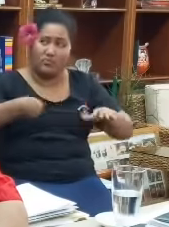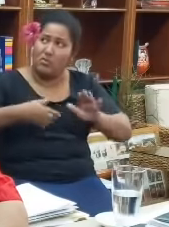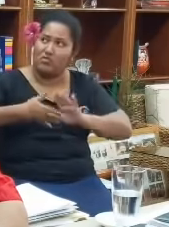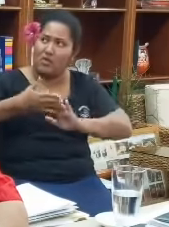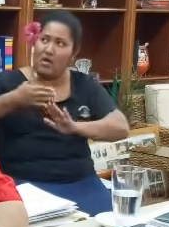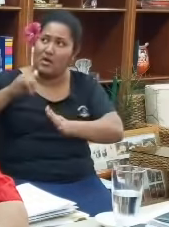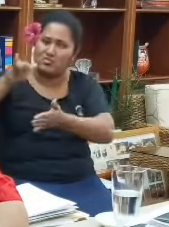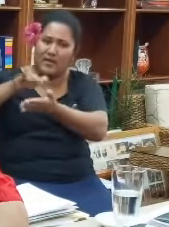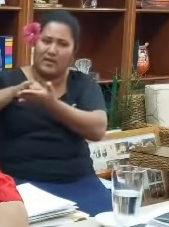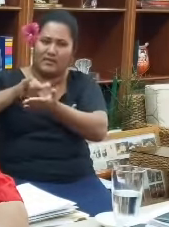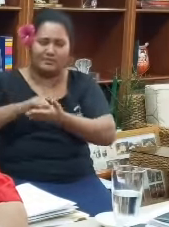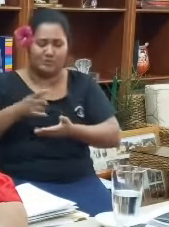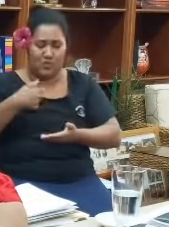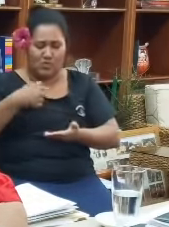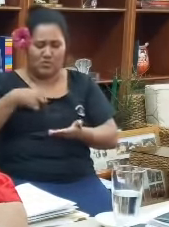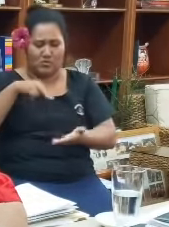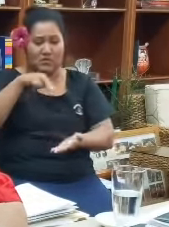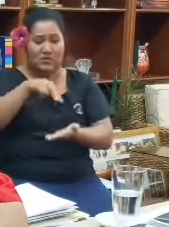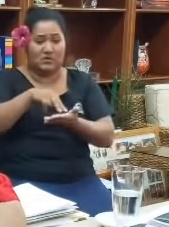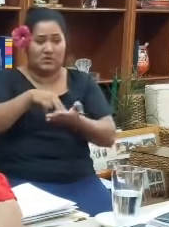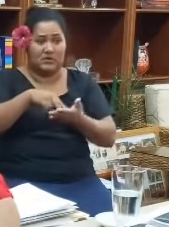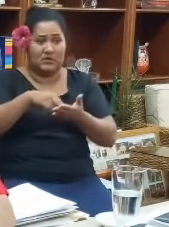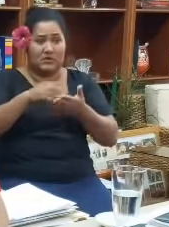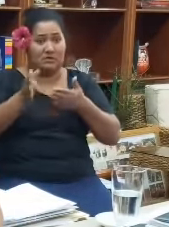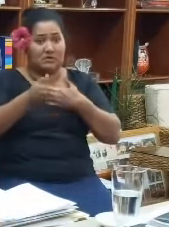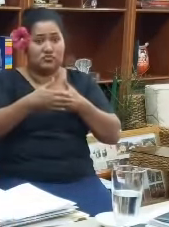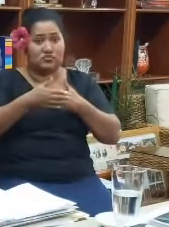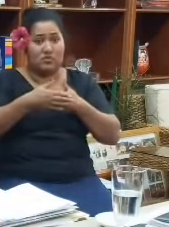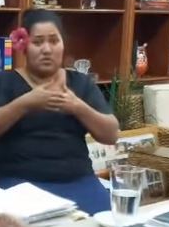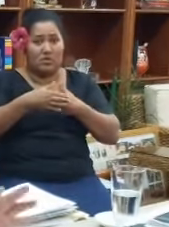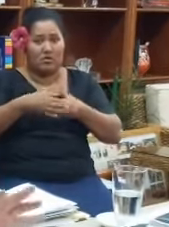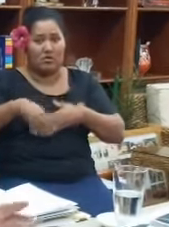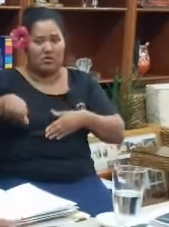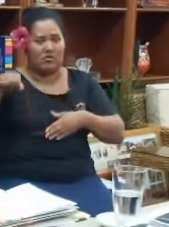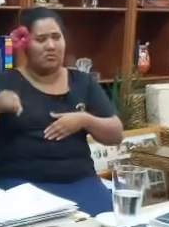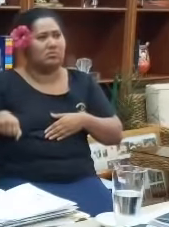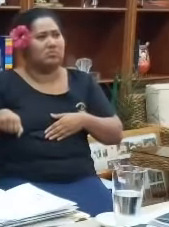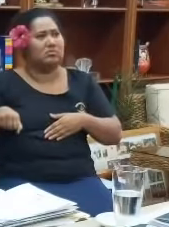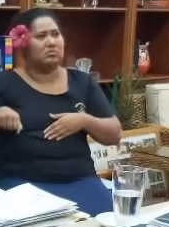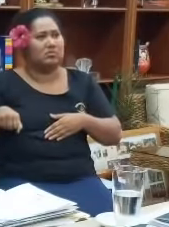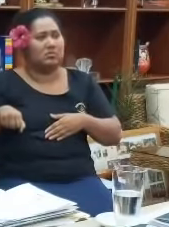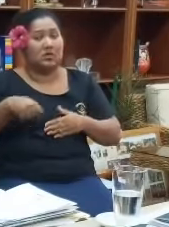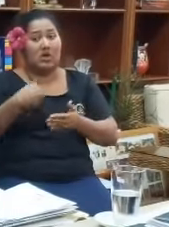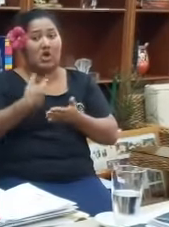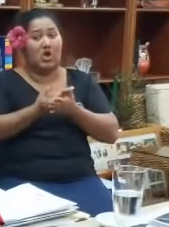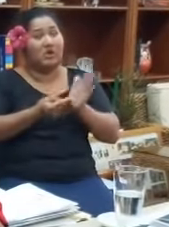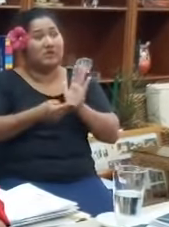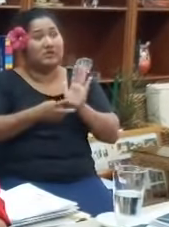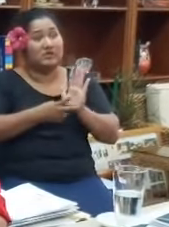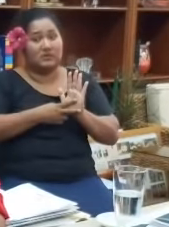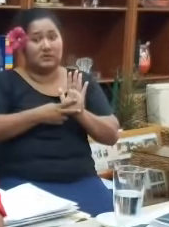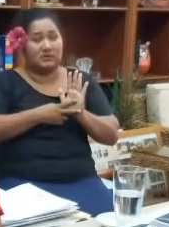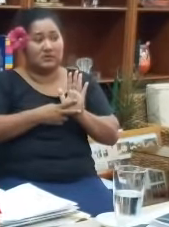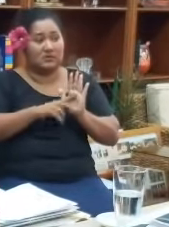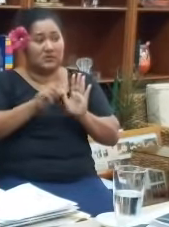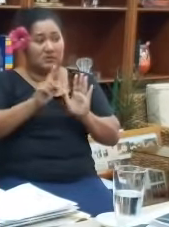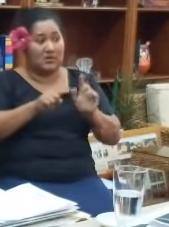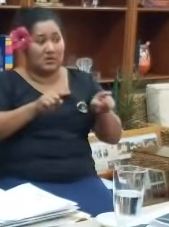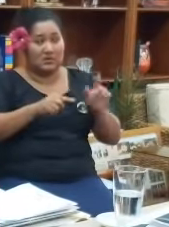kul fai ko ayo so mai lo le on al tv a sau